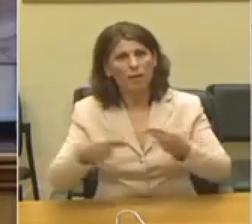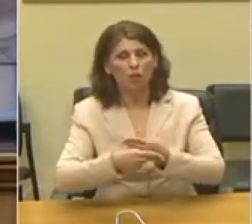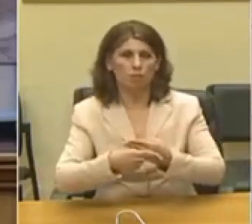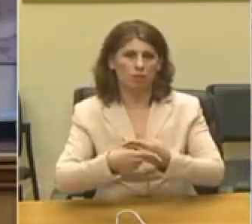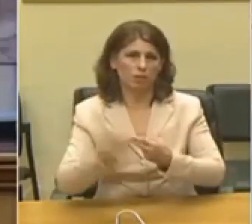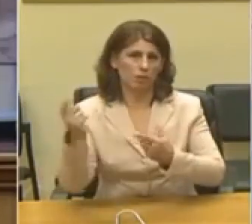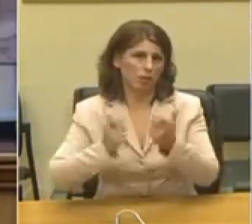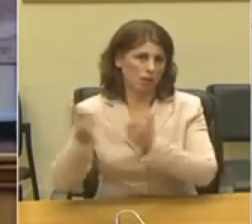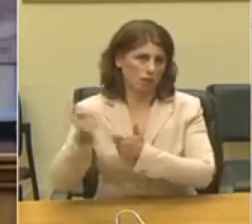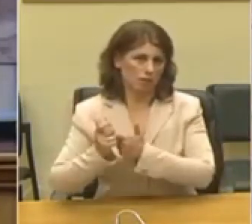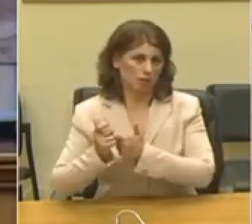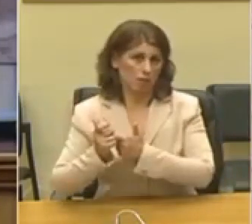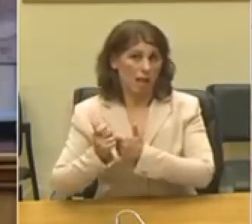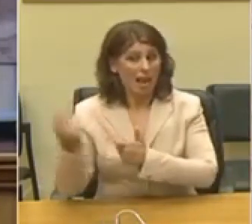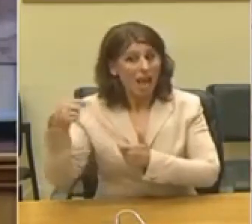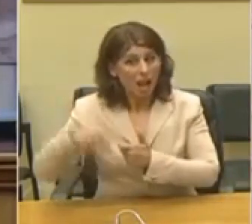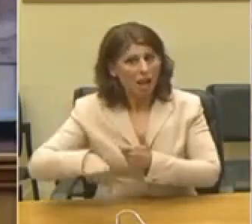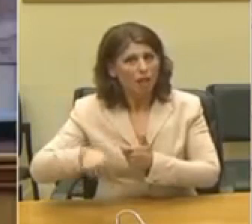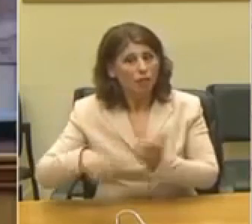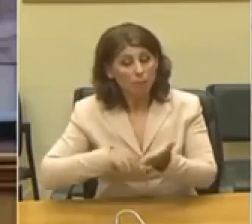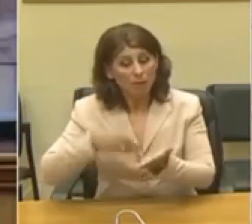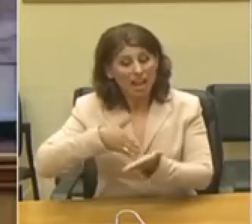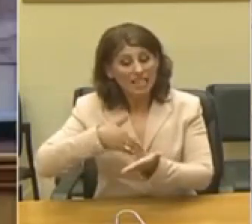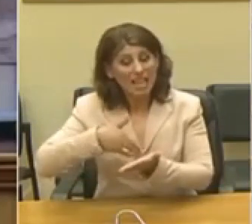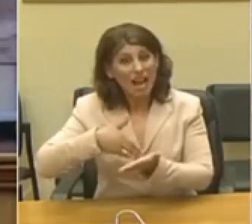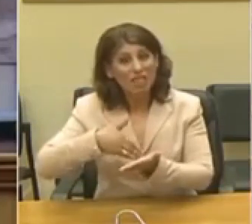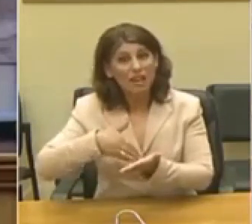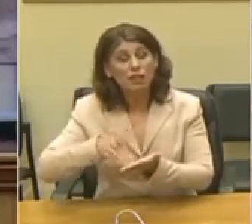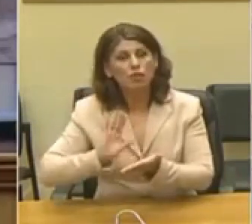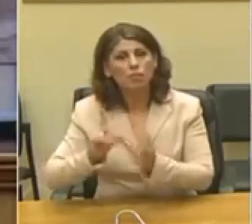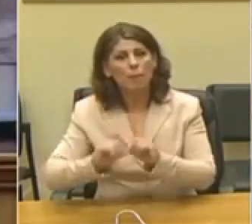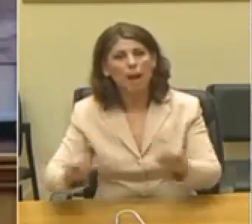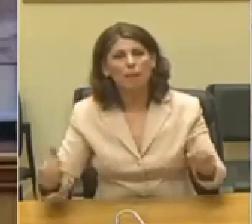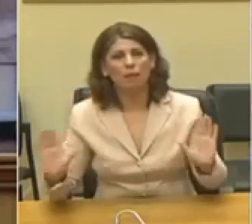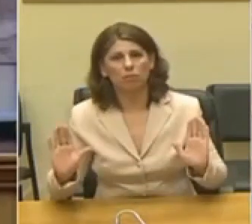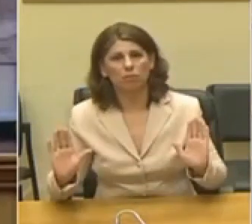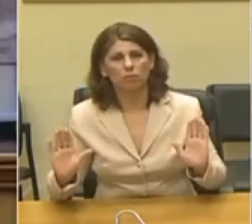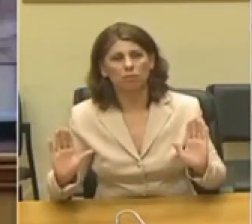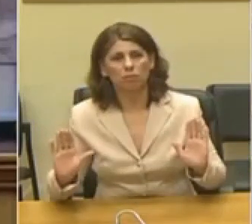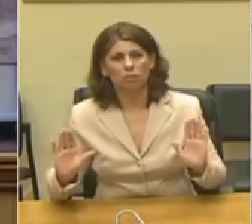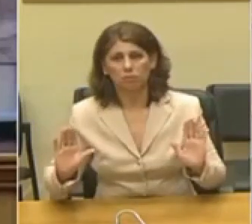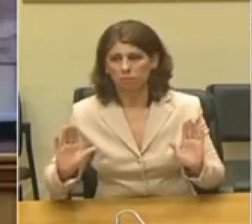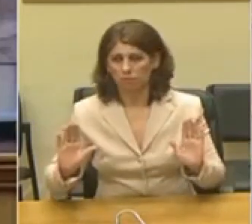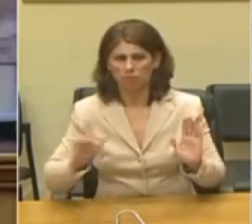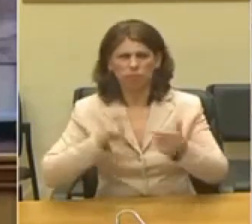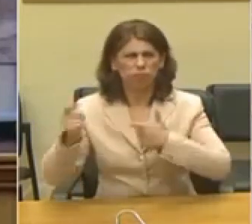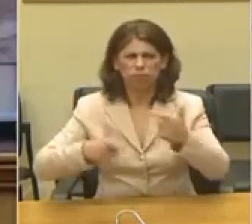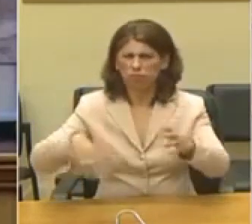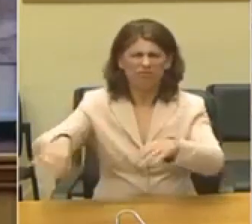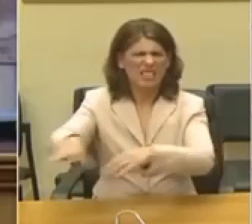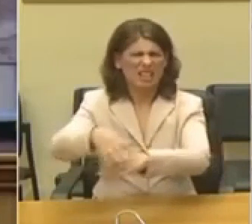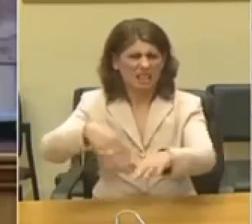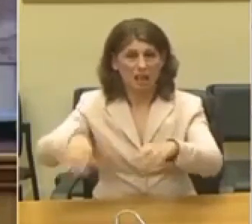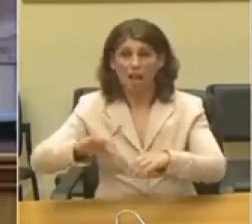συντάξεις. Αλλά εδώ θα πρέπει να ξεκαθαρίσουμε κάποια πράγματα για όλους τους Έλληνες πολίτες και